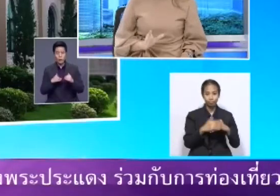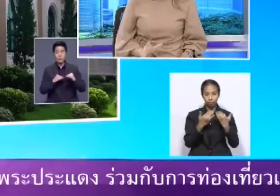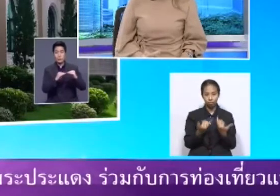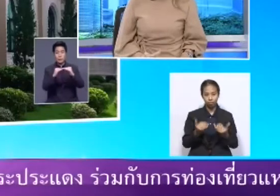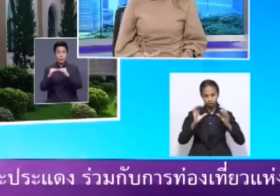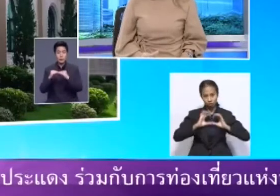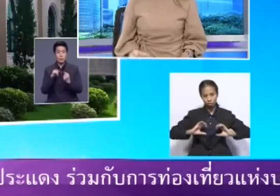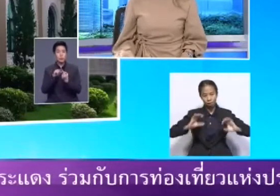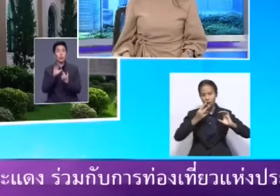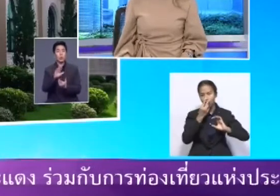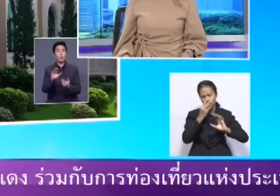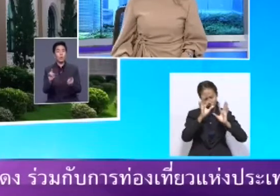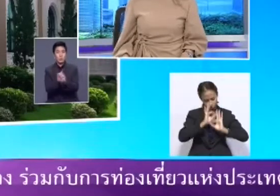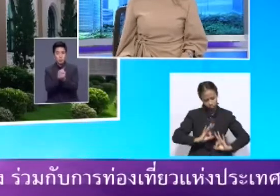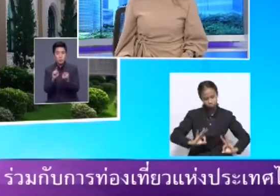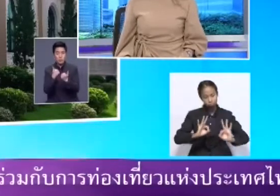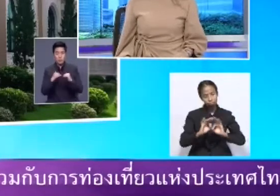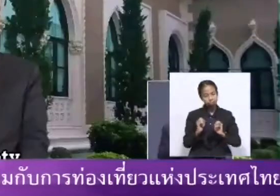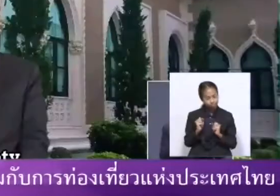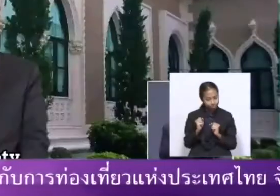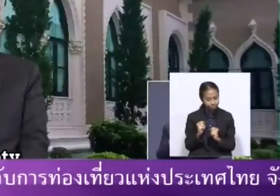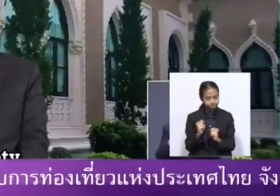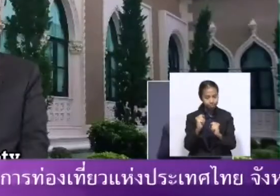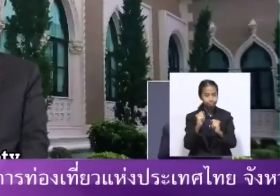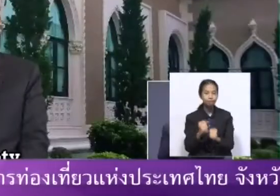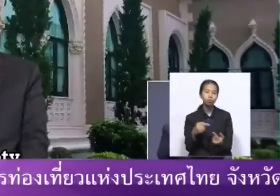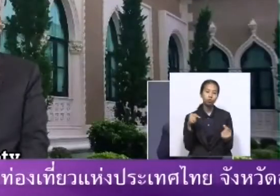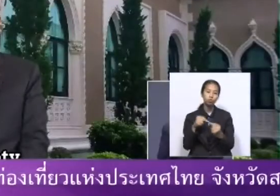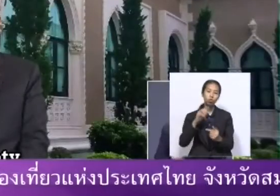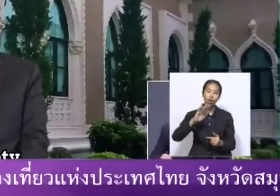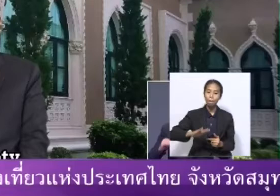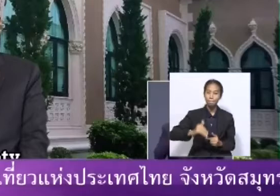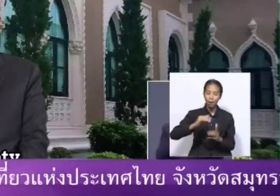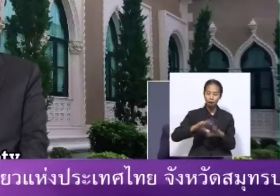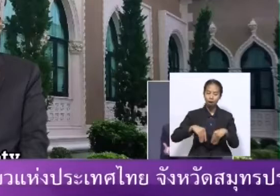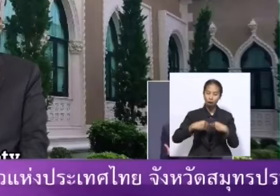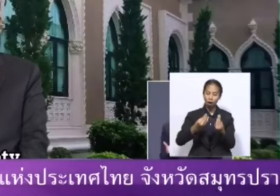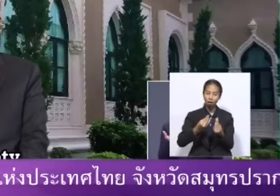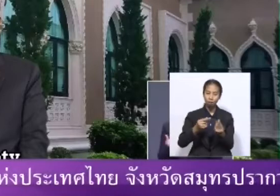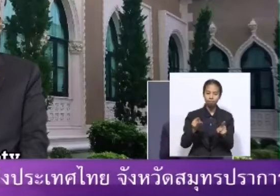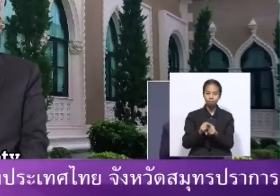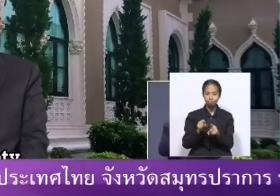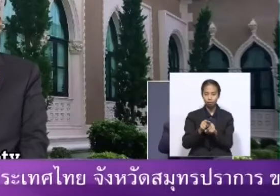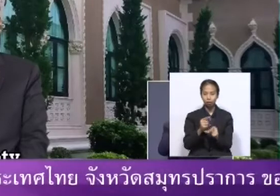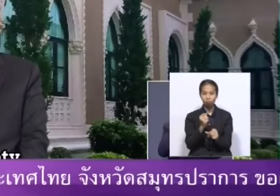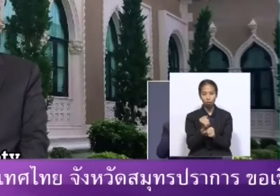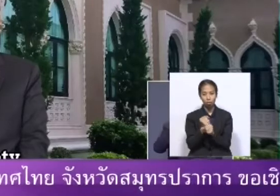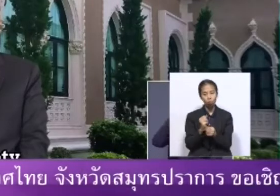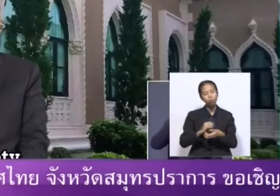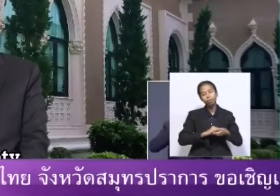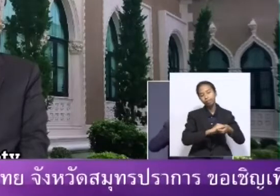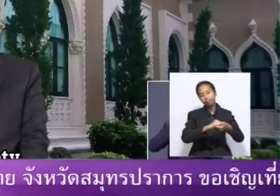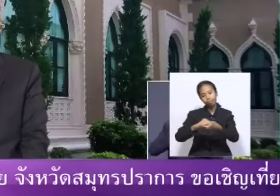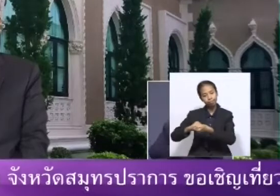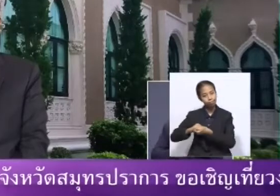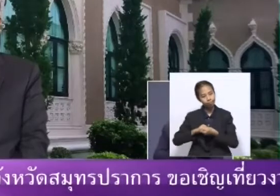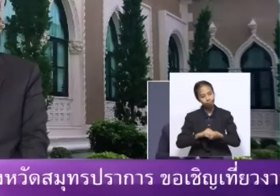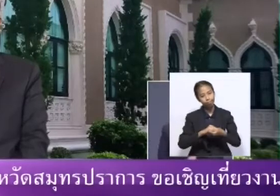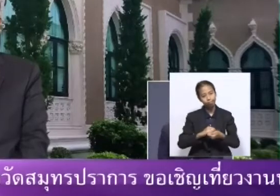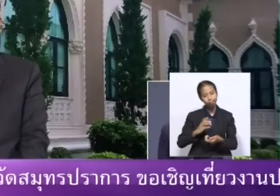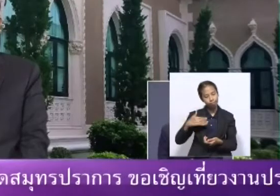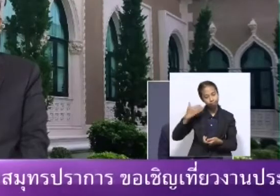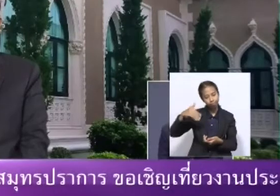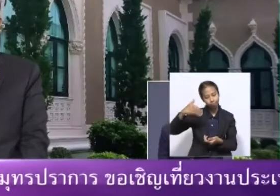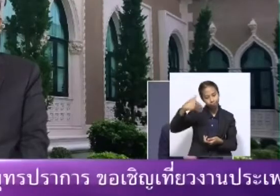ว่ารัฐบาลให้ความสำคัญและได้พยายามสร้างบรรยากาศทางการเมืองที่มีเสถียรภาพเร่งสร้างความปรองดองและกำลังเดินหน้า